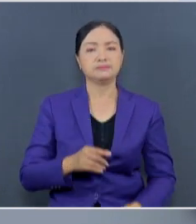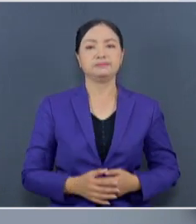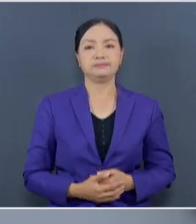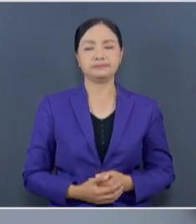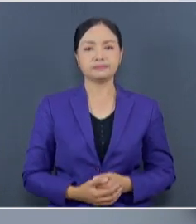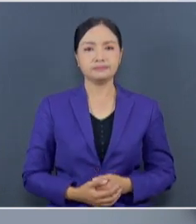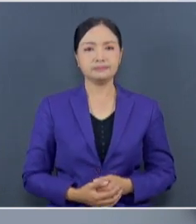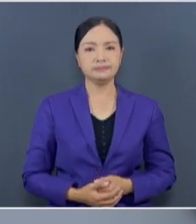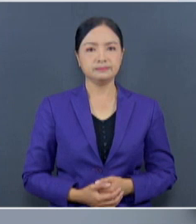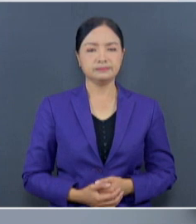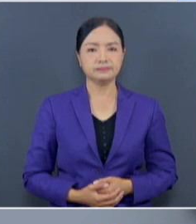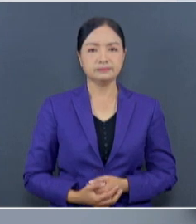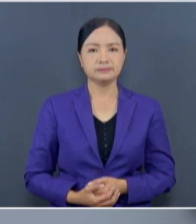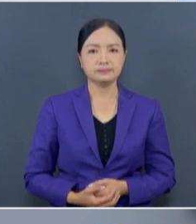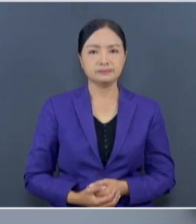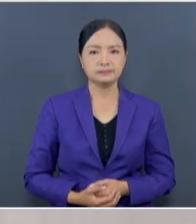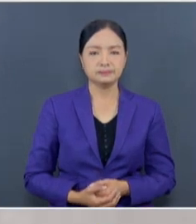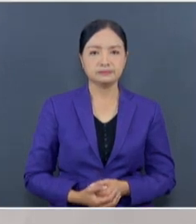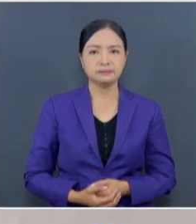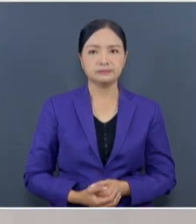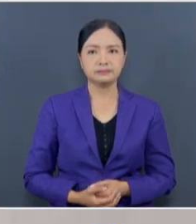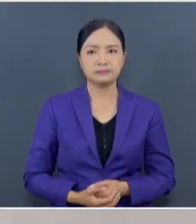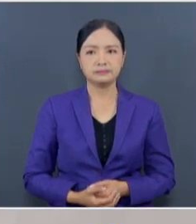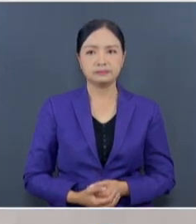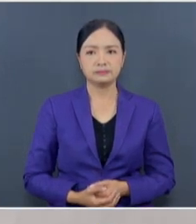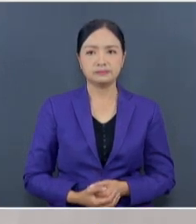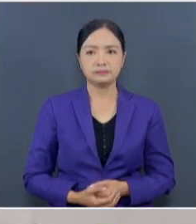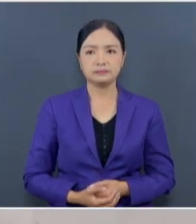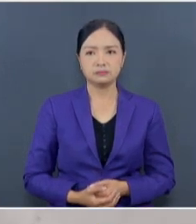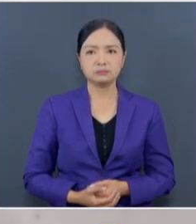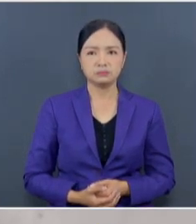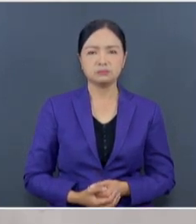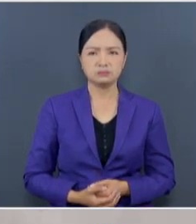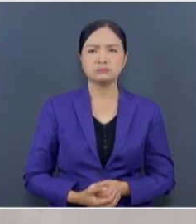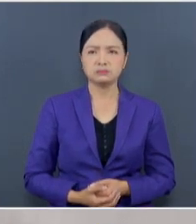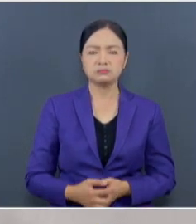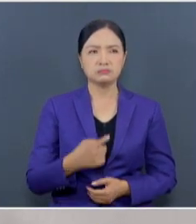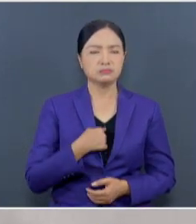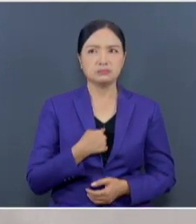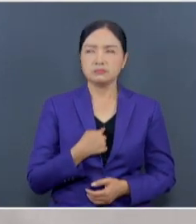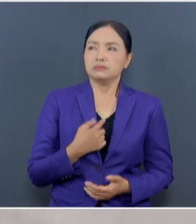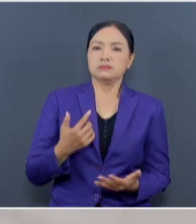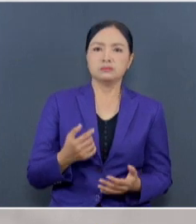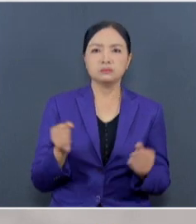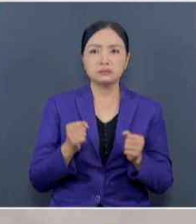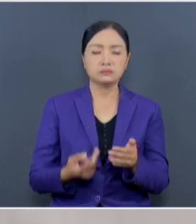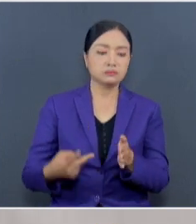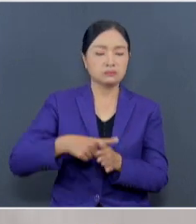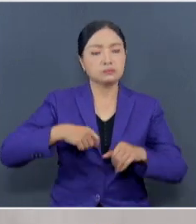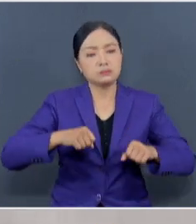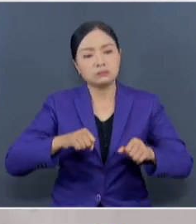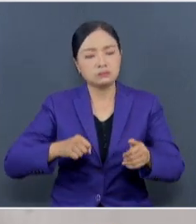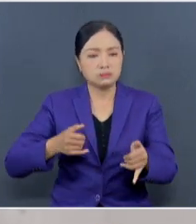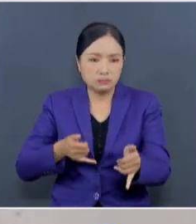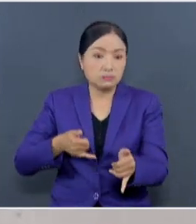นายธนดลพรหมอ่อนผู้บาดเจ็บครับกลัวยังวาอยู่ครับเพราะว่าไม่ได้ตั้งหลักตั้งอะไครับเพราะว่าขี่มาประกบยิง